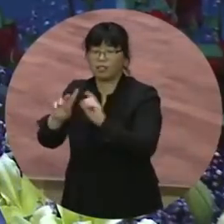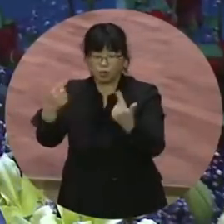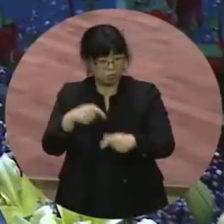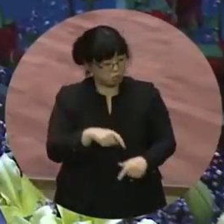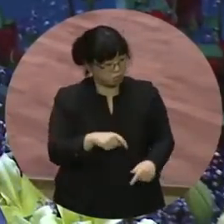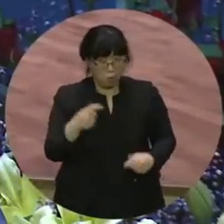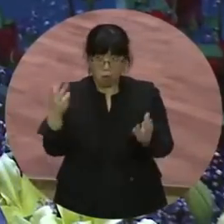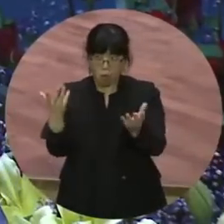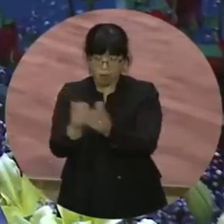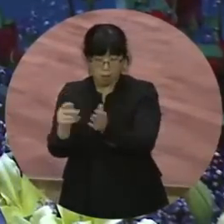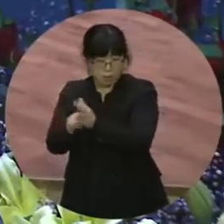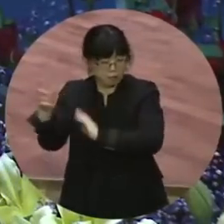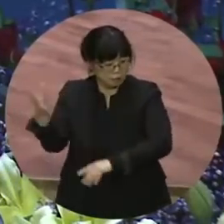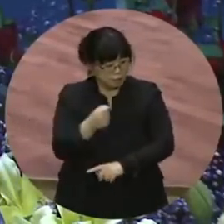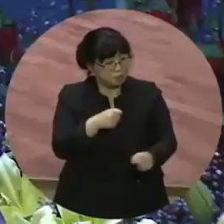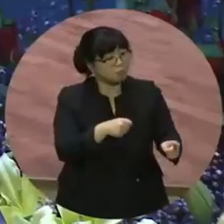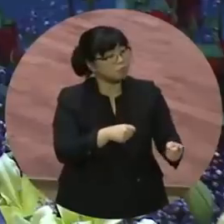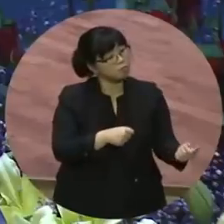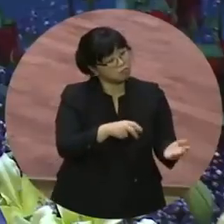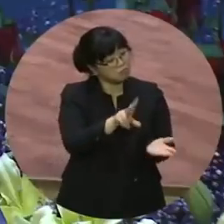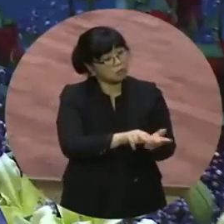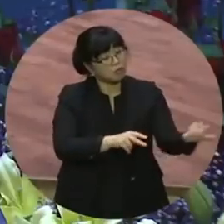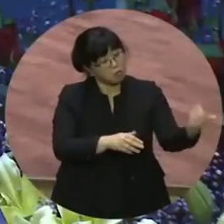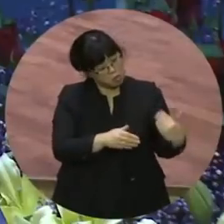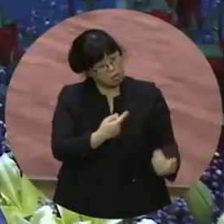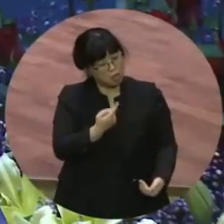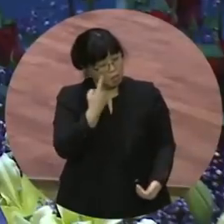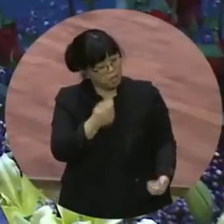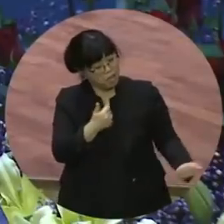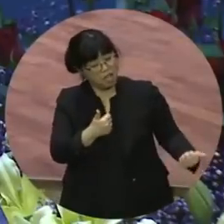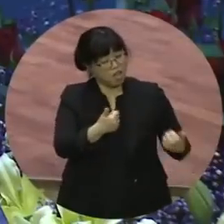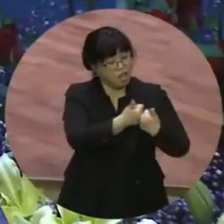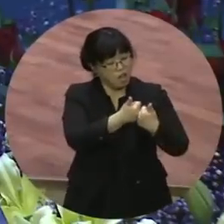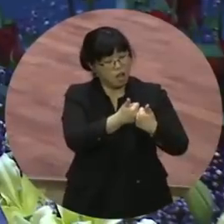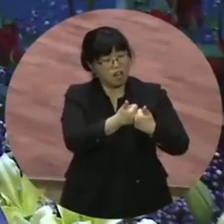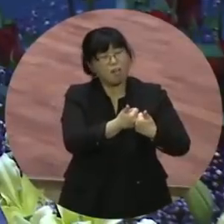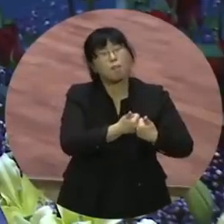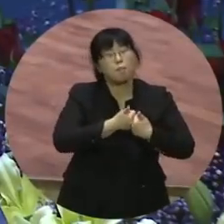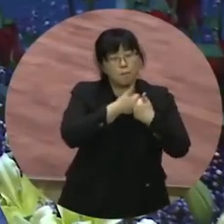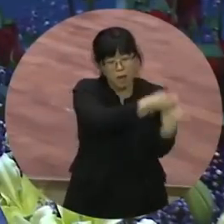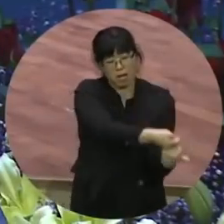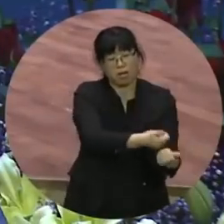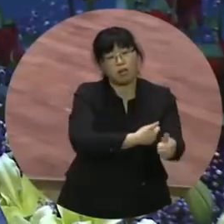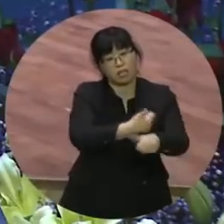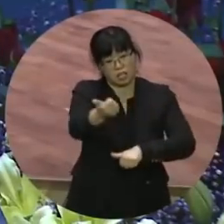돼. 하나님께 인정, 아브라함처럼 인정받아야 돼. 하나님께 인정받는 거.